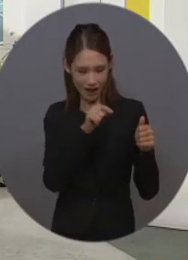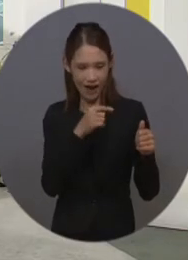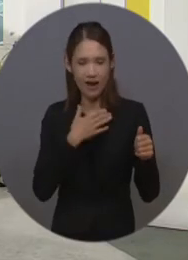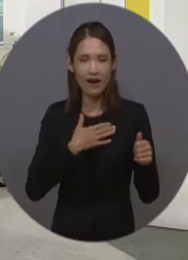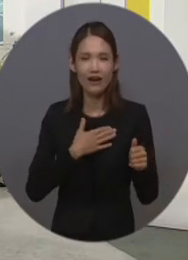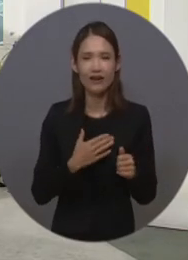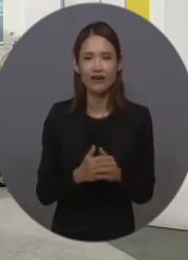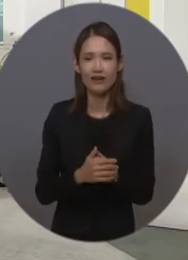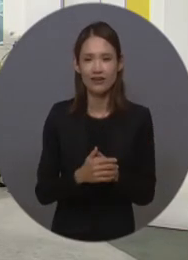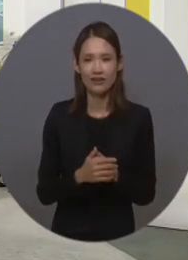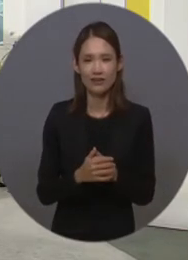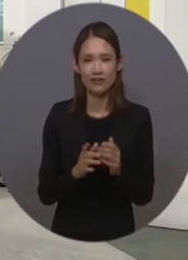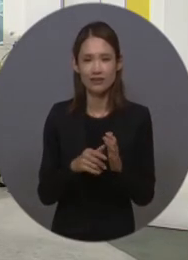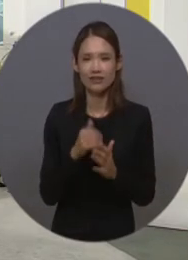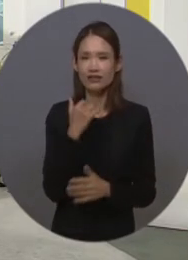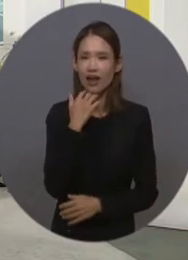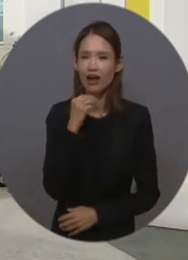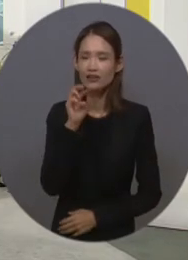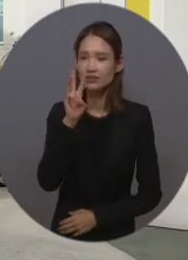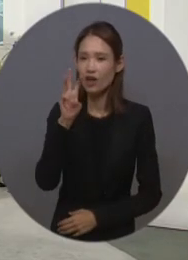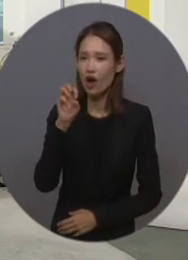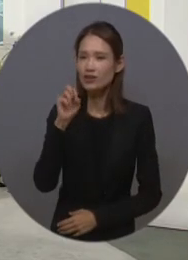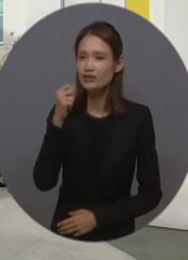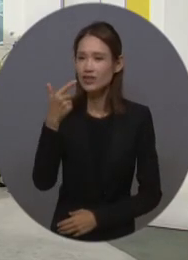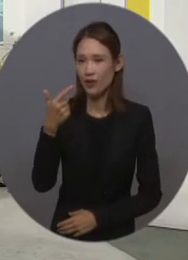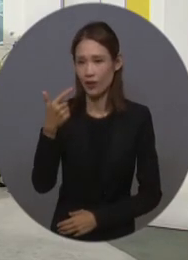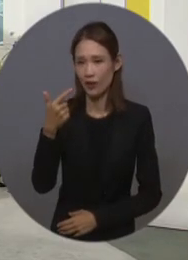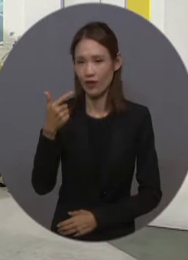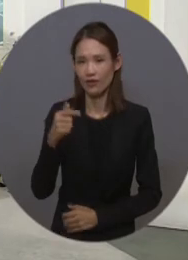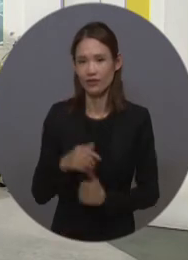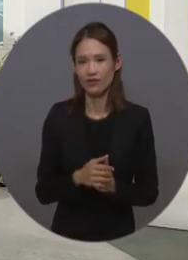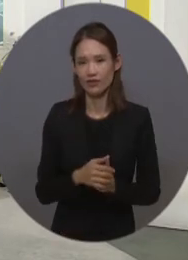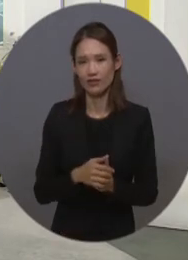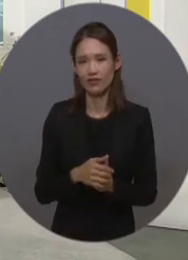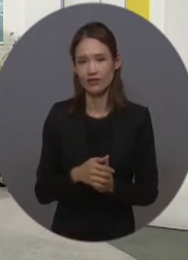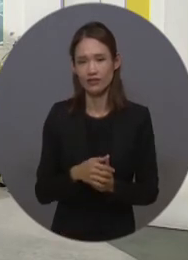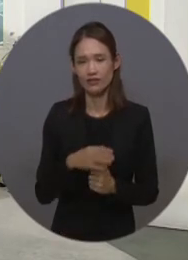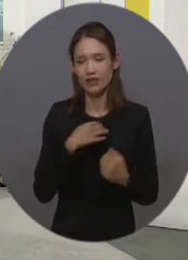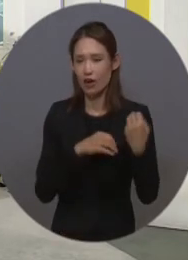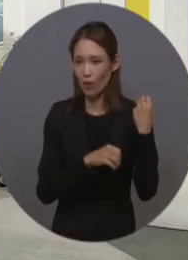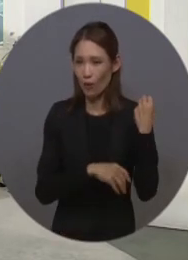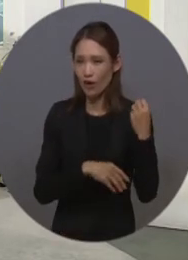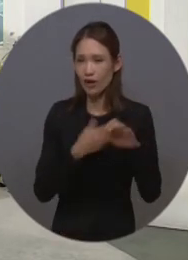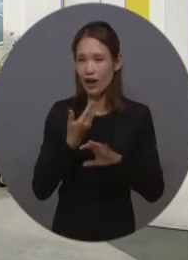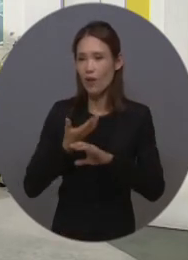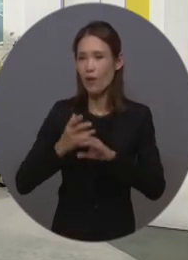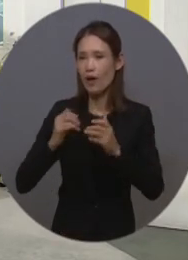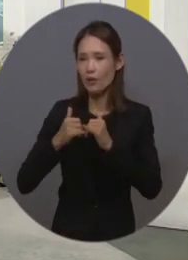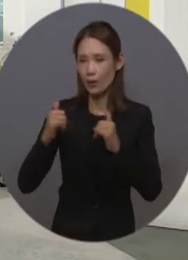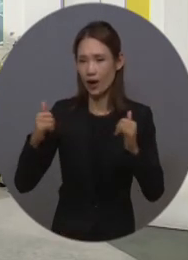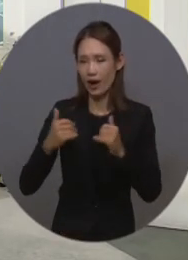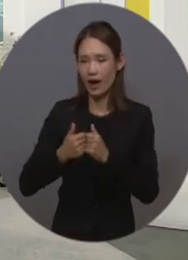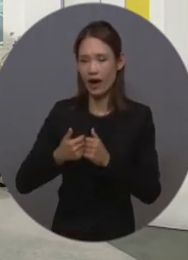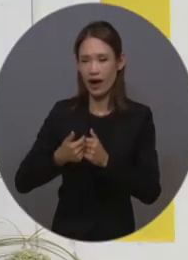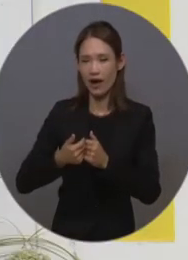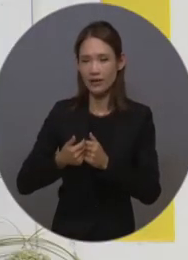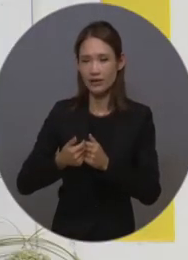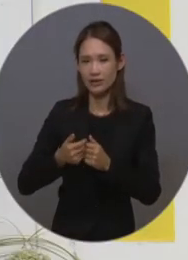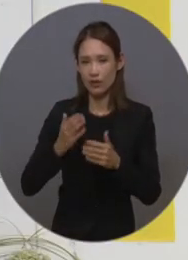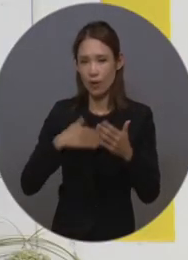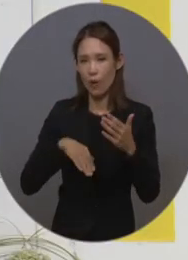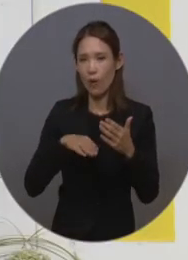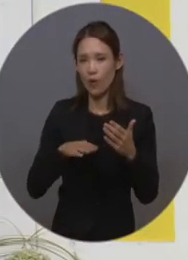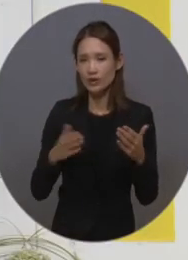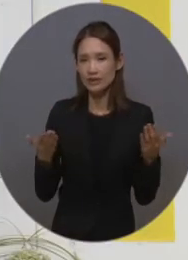예, 그 당시 제가 나이가 네. 36살이었는데요. 네. 그 제가 이제 외교관으로 원래 공직 생활을 원래 중앙청에서